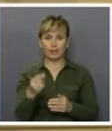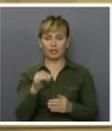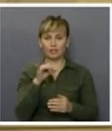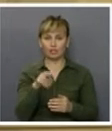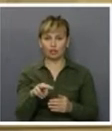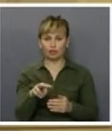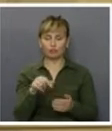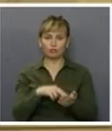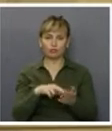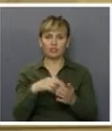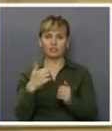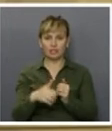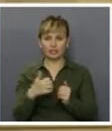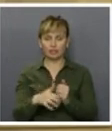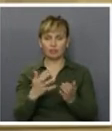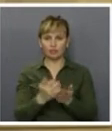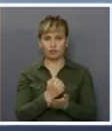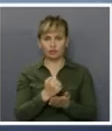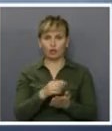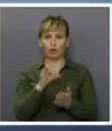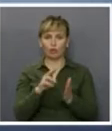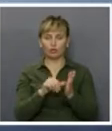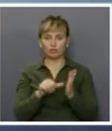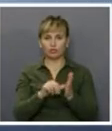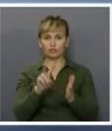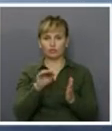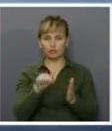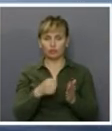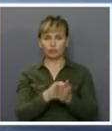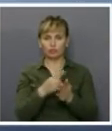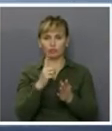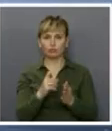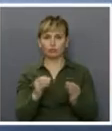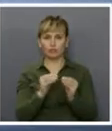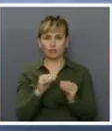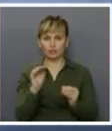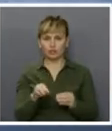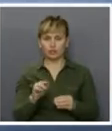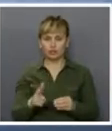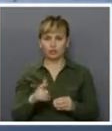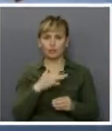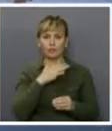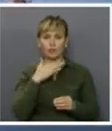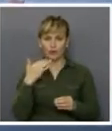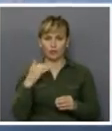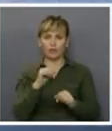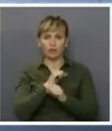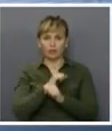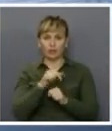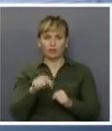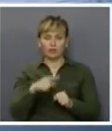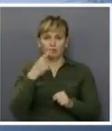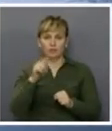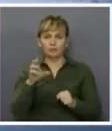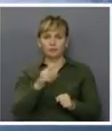от турфирмы в среднем может обойтись от 62 тысяч до 110 тысяч тенге. Многие базы отдыха здесь предлагают номера